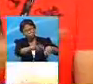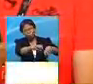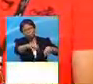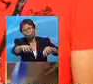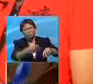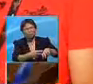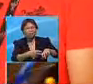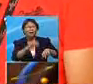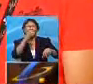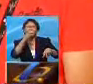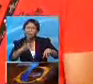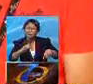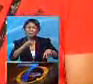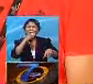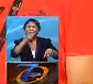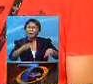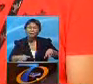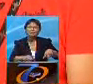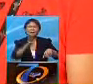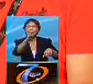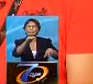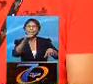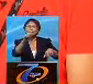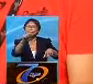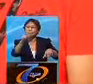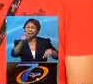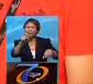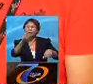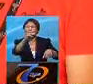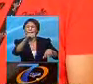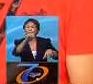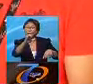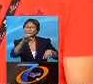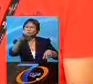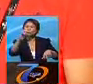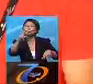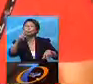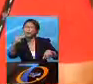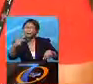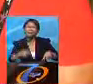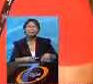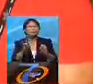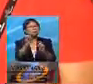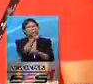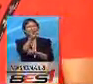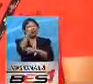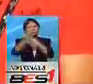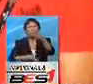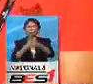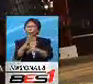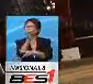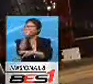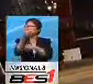E-Classic ataupun MAD 2000, ia adalah yang pertama dan satu-satunya di dalam dunia yang kita ada di